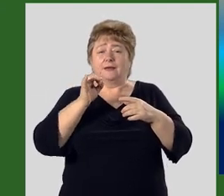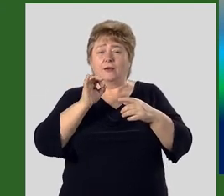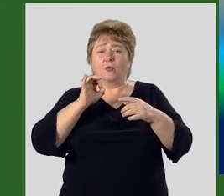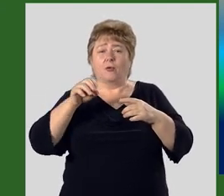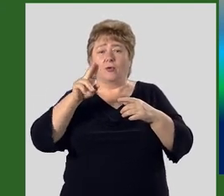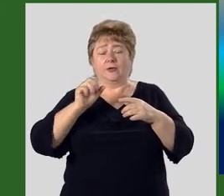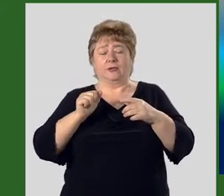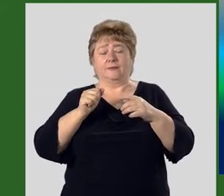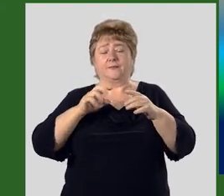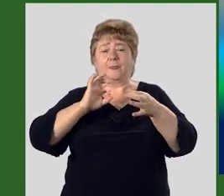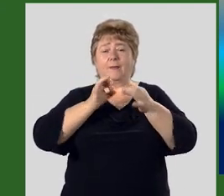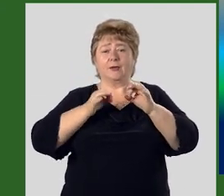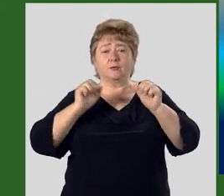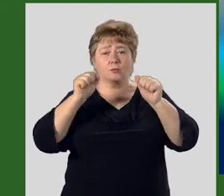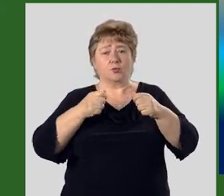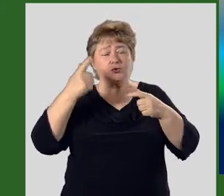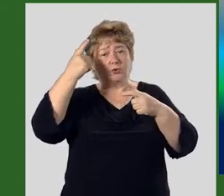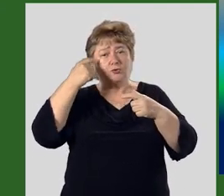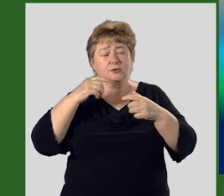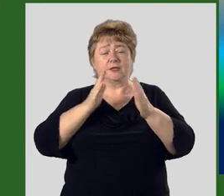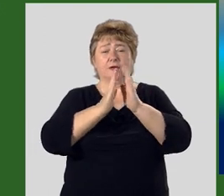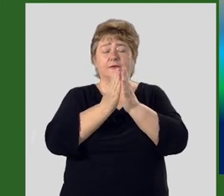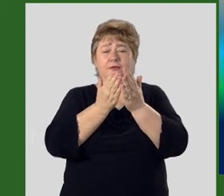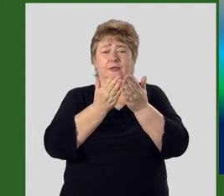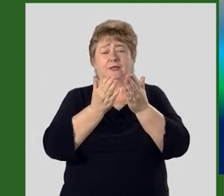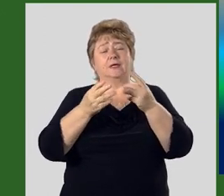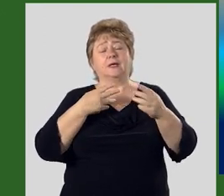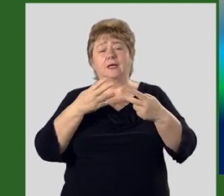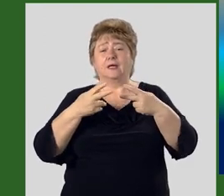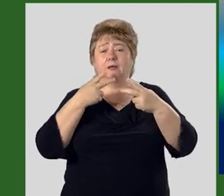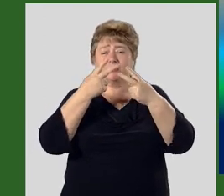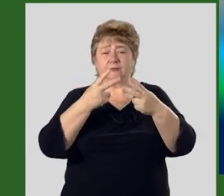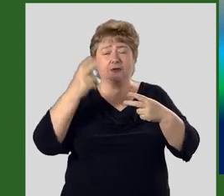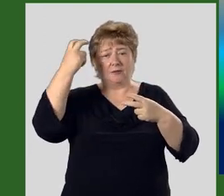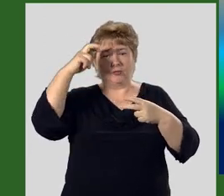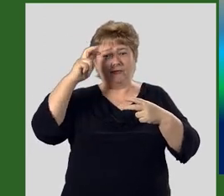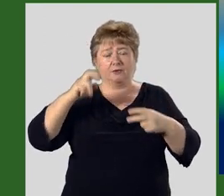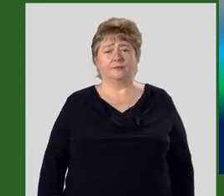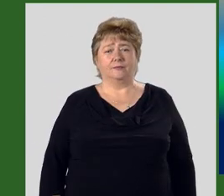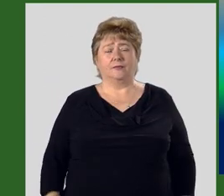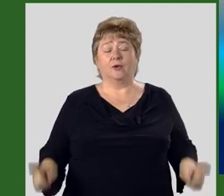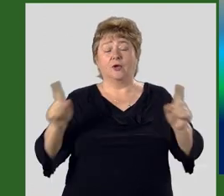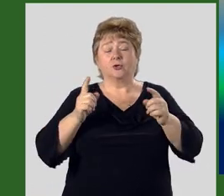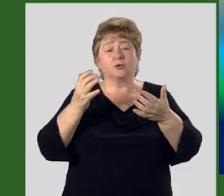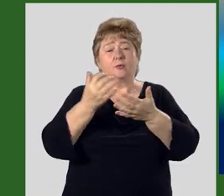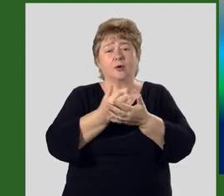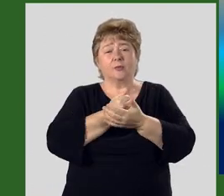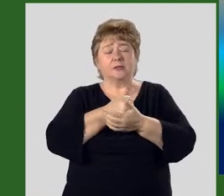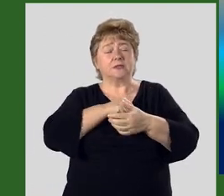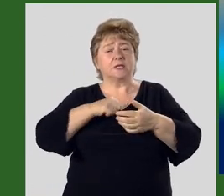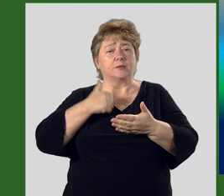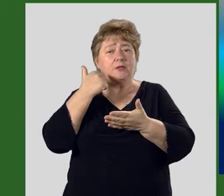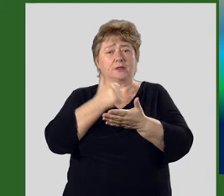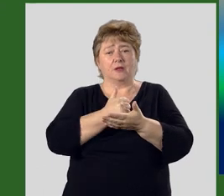геоид. Подробности вы можете узнать в книге или посмотреть мультсериал. Чтобы определить